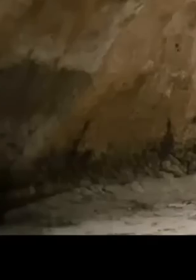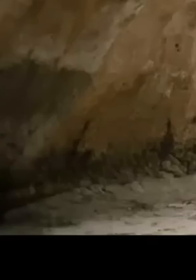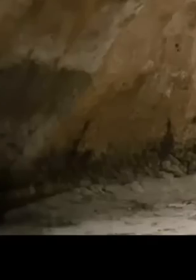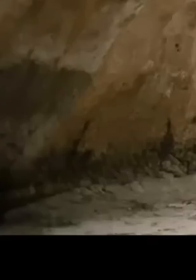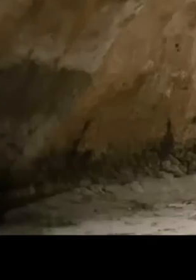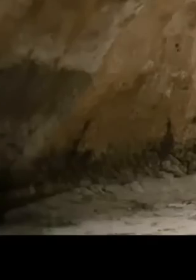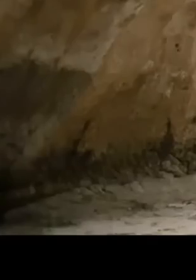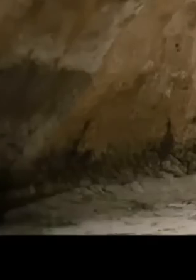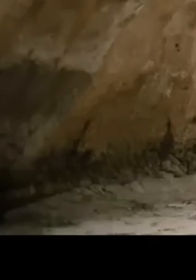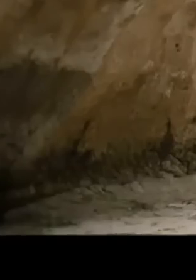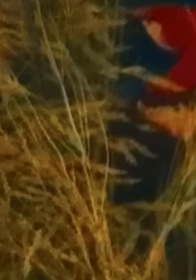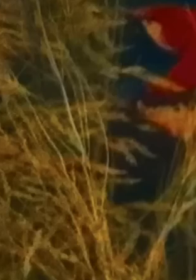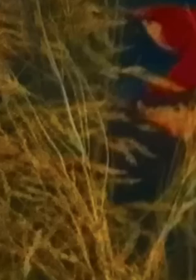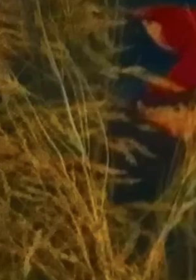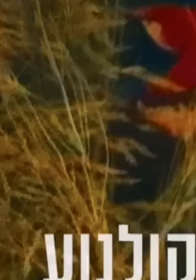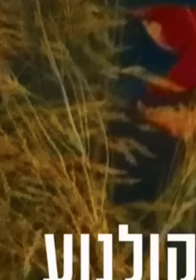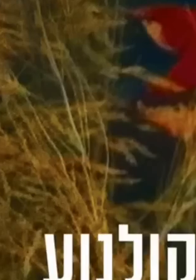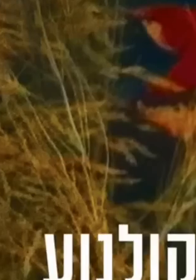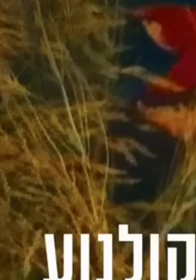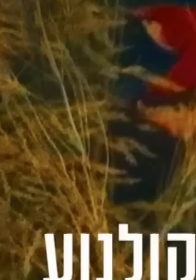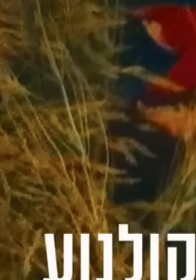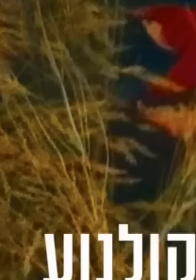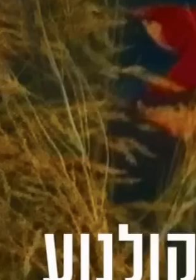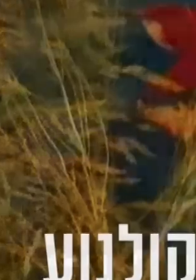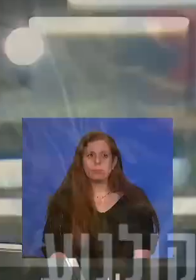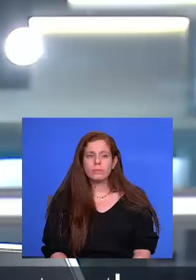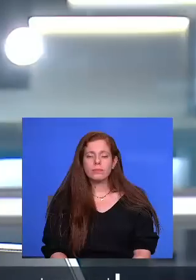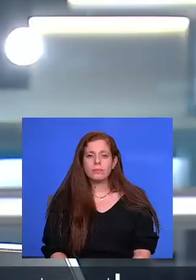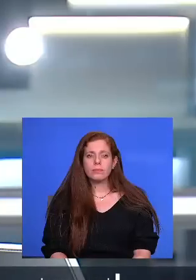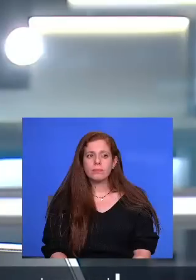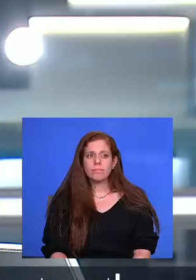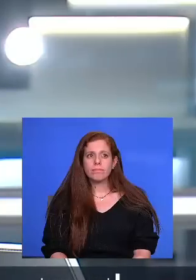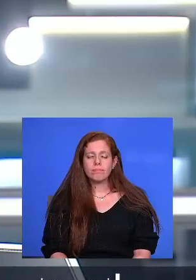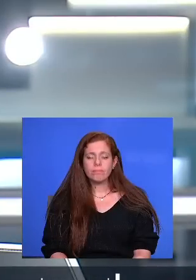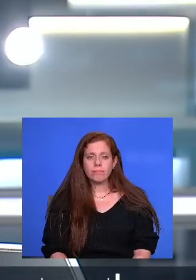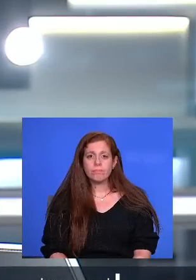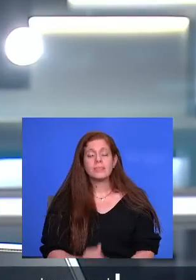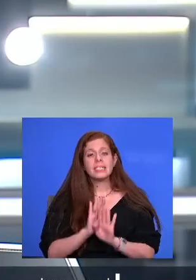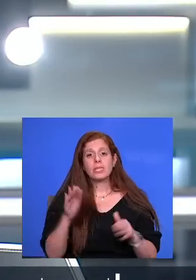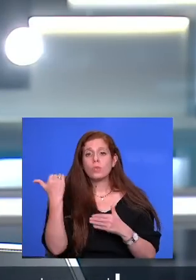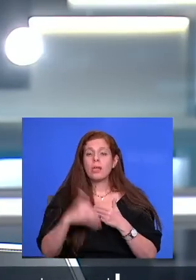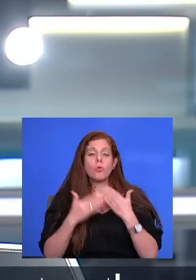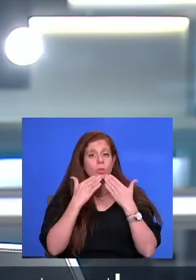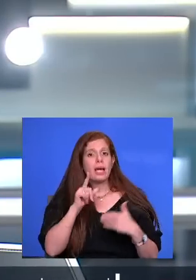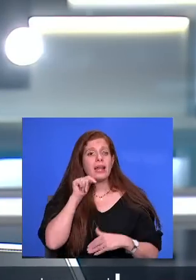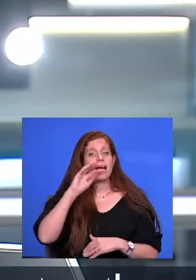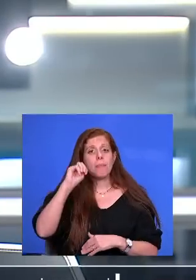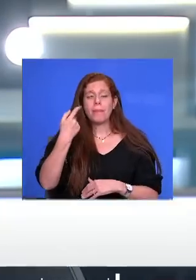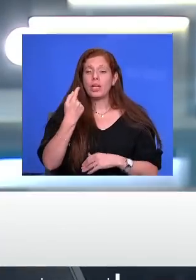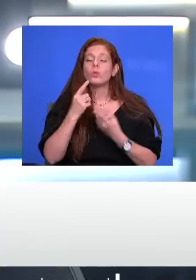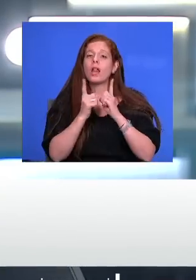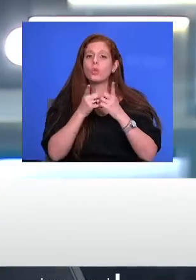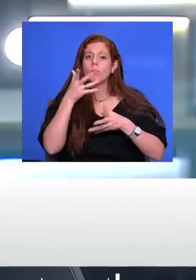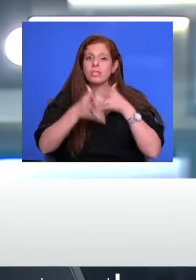מברלין, סרט נהדר וחודר ללב. אמריקה, בקולנוע. זהו, אנחנו סיימנו. תודה לליאת מר ברגנות על